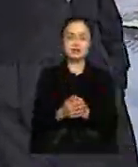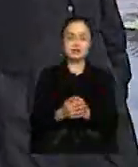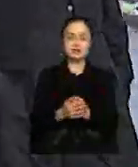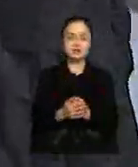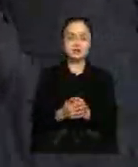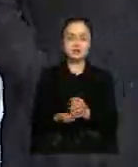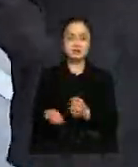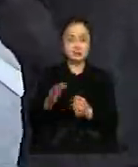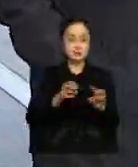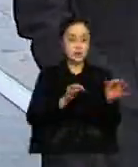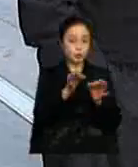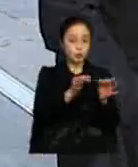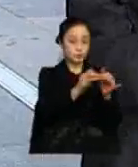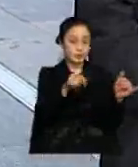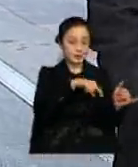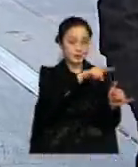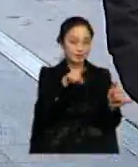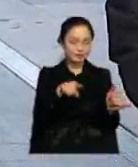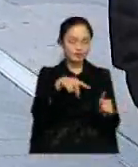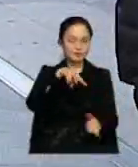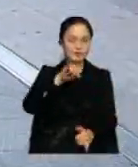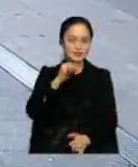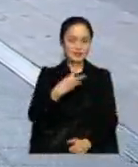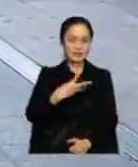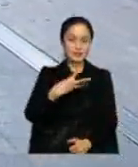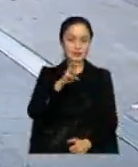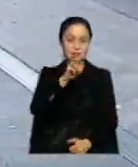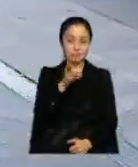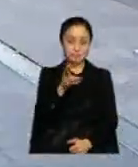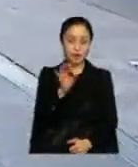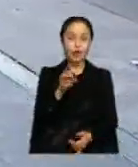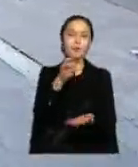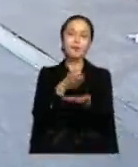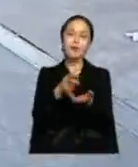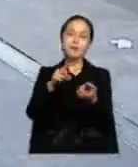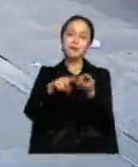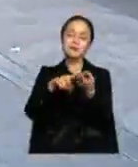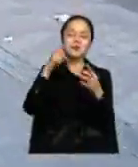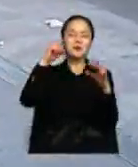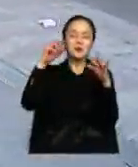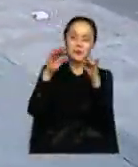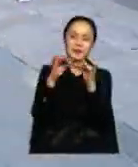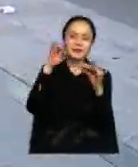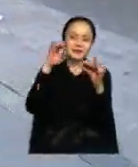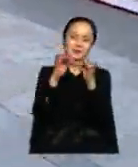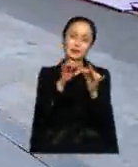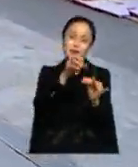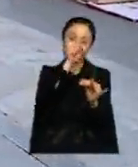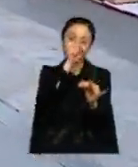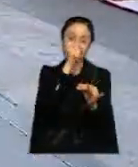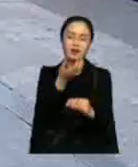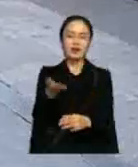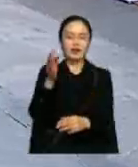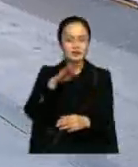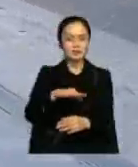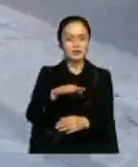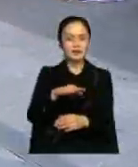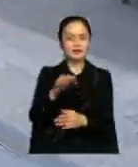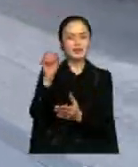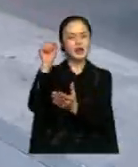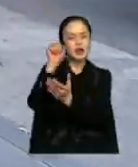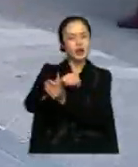대체적으로 노점 실명제 도입에는 만족하는 모습이었습니다. 하지만 제도의 중요한 부분 중 하나가 노점들의 합법화에 있는